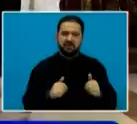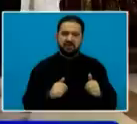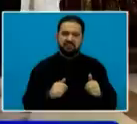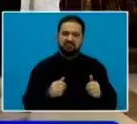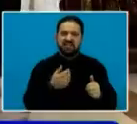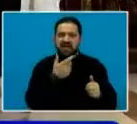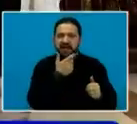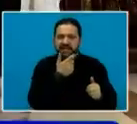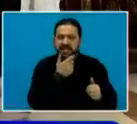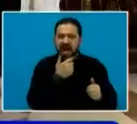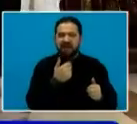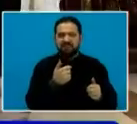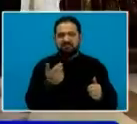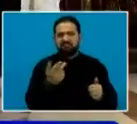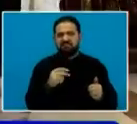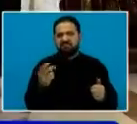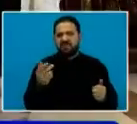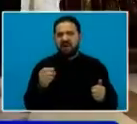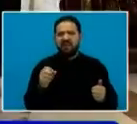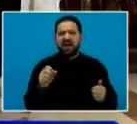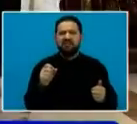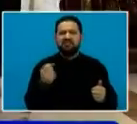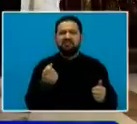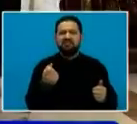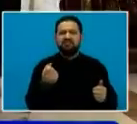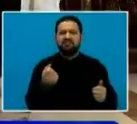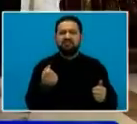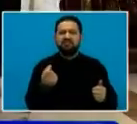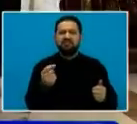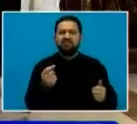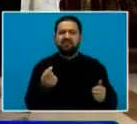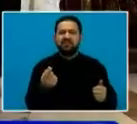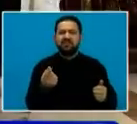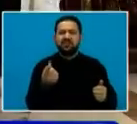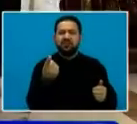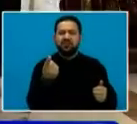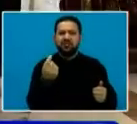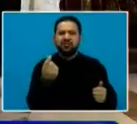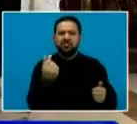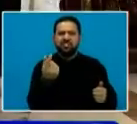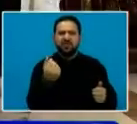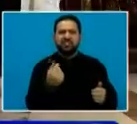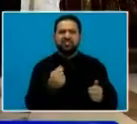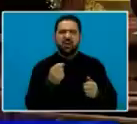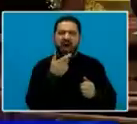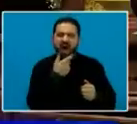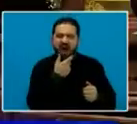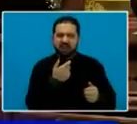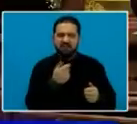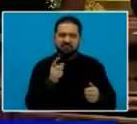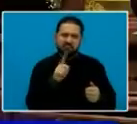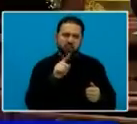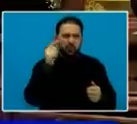câți ani ar fi avut, probabil 14-15 ani, nu știm cu exactitate și nimeni nu poate să știe să accepte,